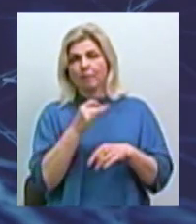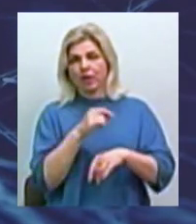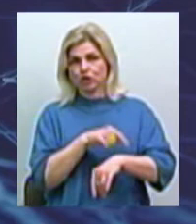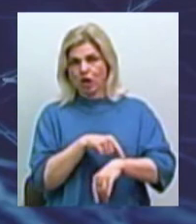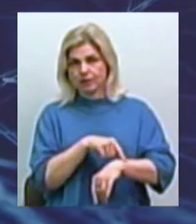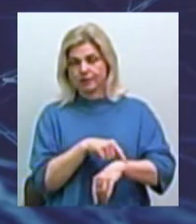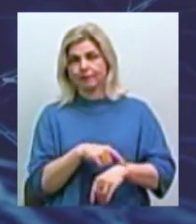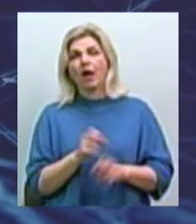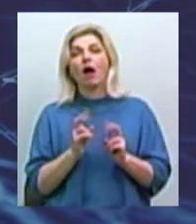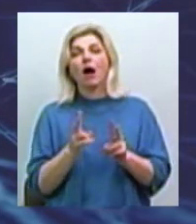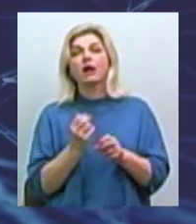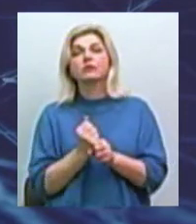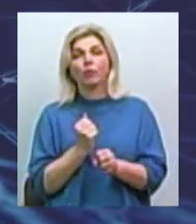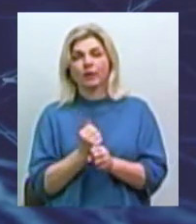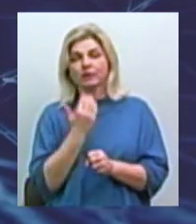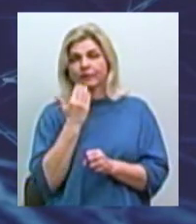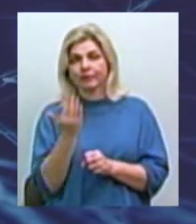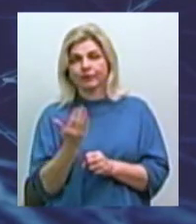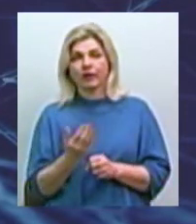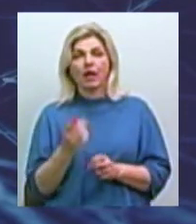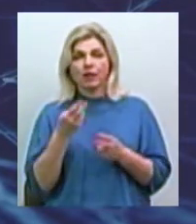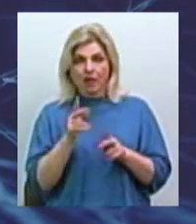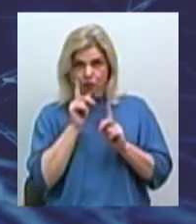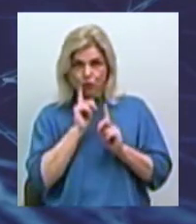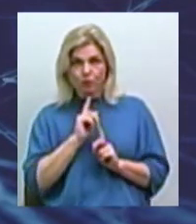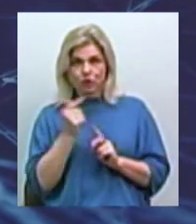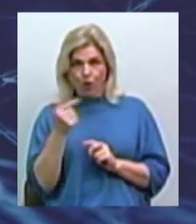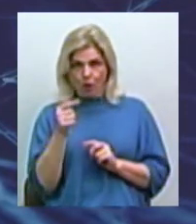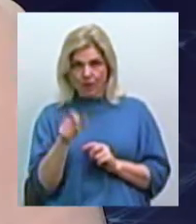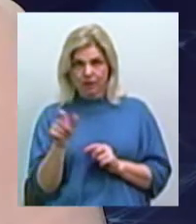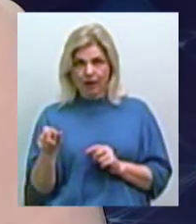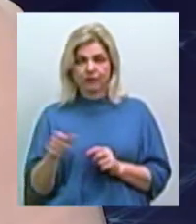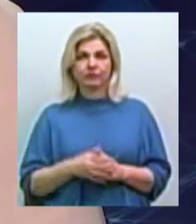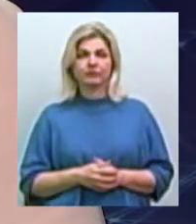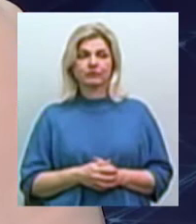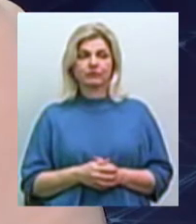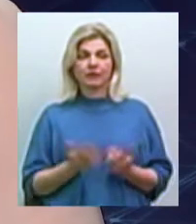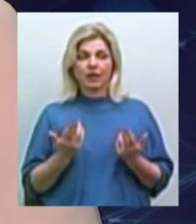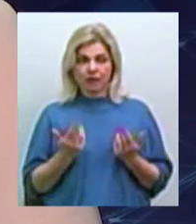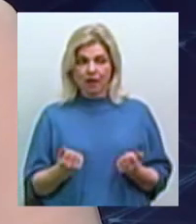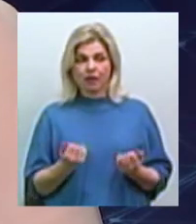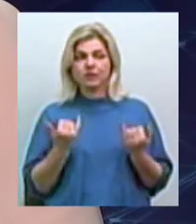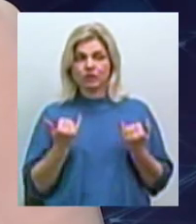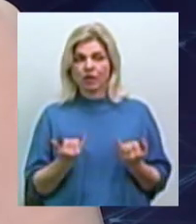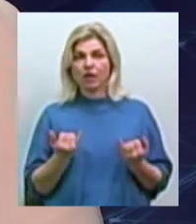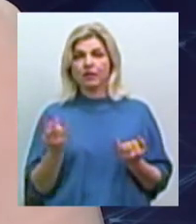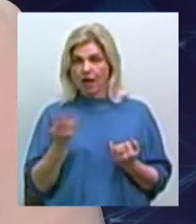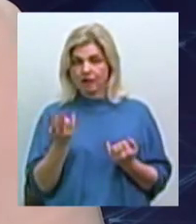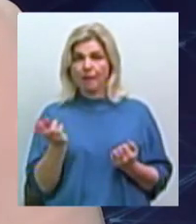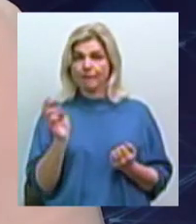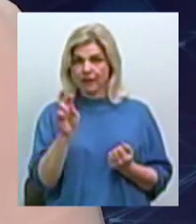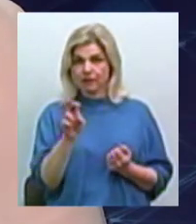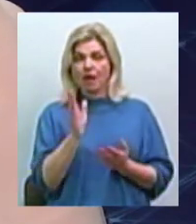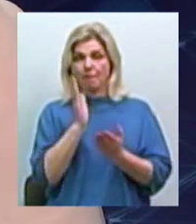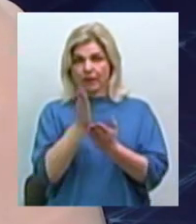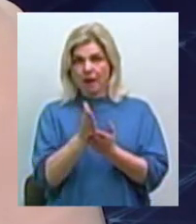Щоб зареєструватись у електронній черзі, це для зручності громадян, так? Так, наразі потрібно прийти безпосередньо